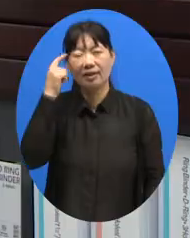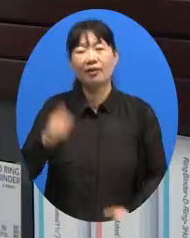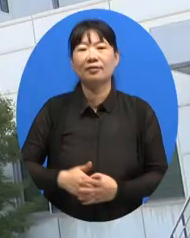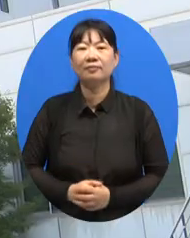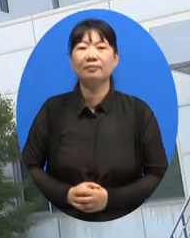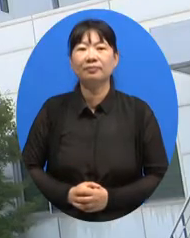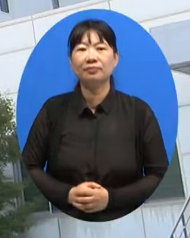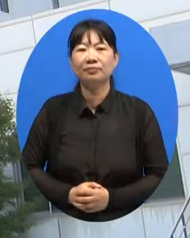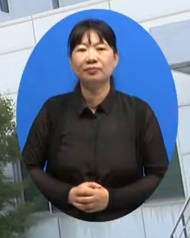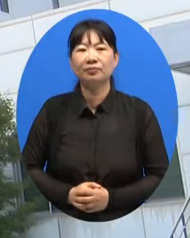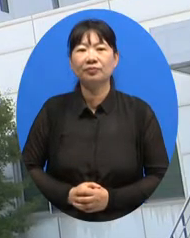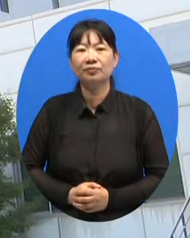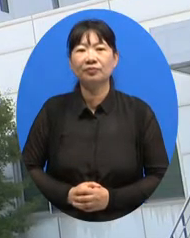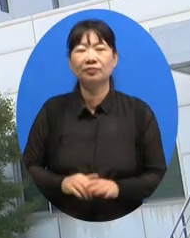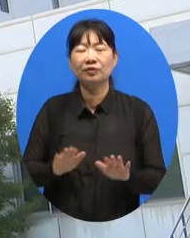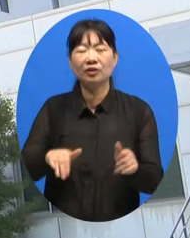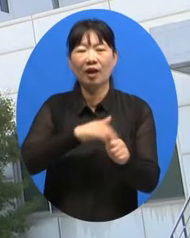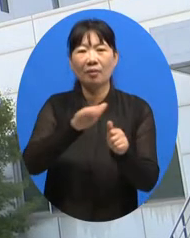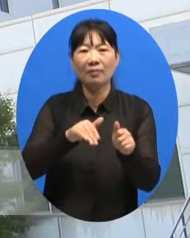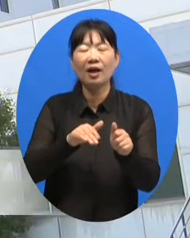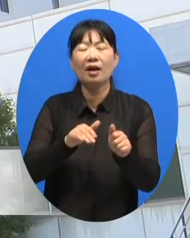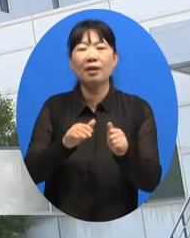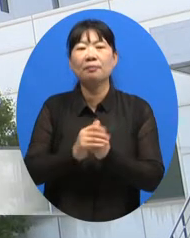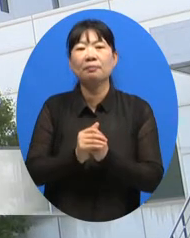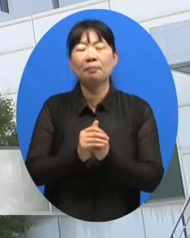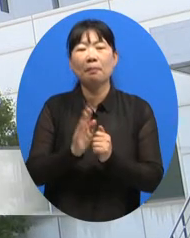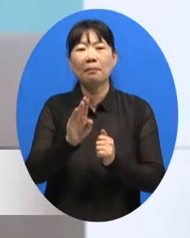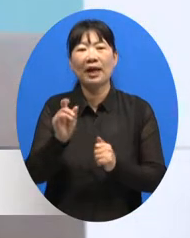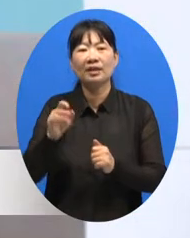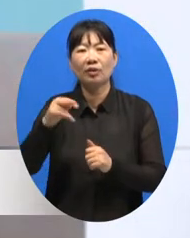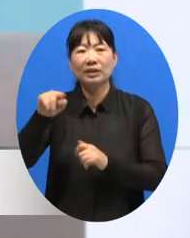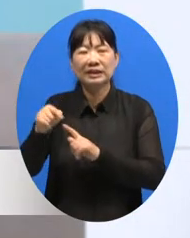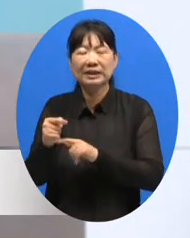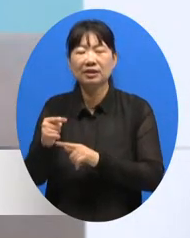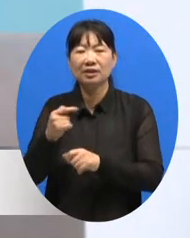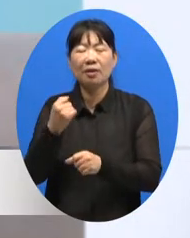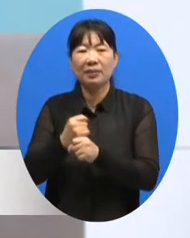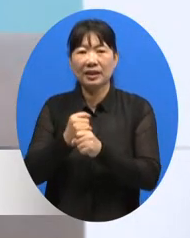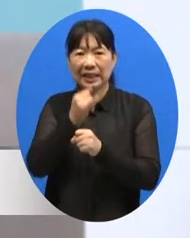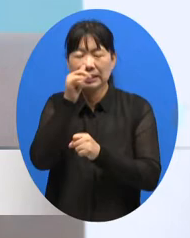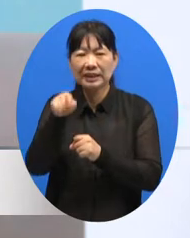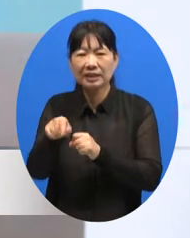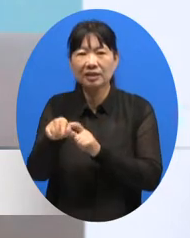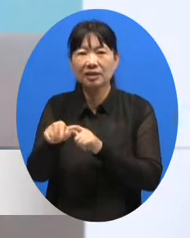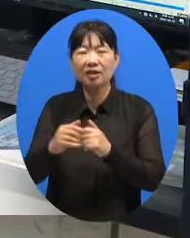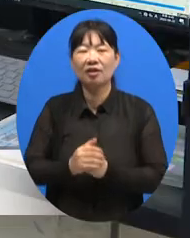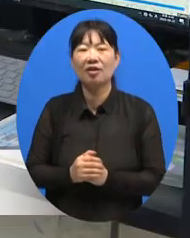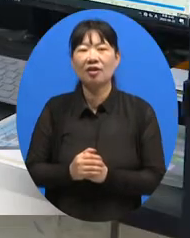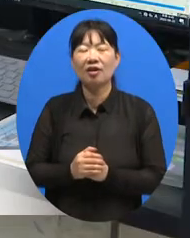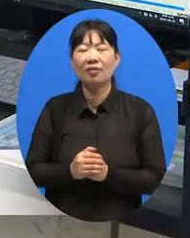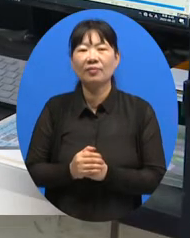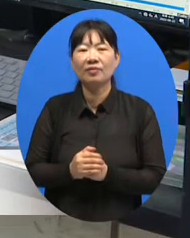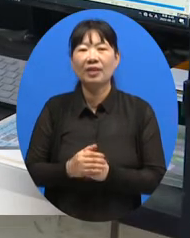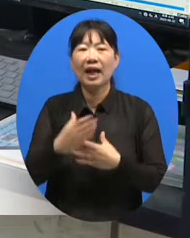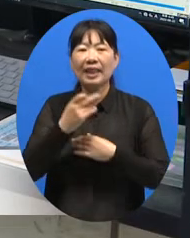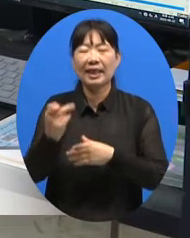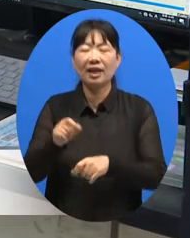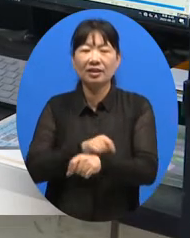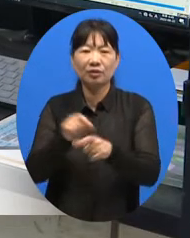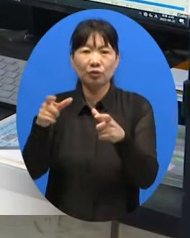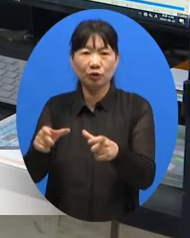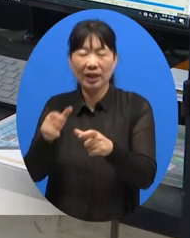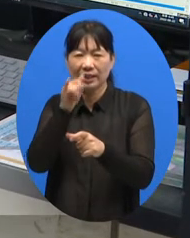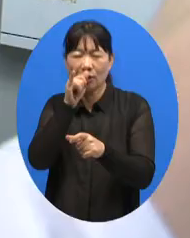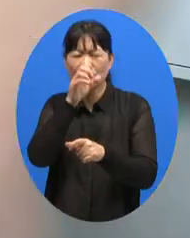있습니다. 항균과 항바이러스, 탈취 소재를 개발하는 이 업체는 경기 안산 강소연구개발 특구에 위치한